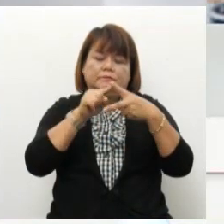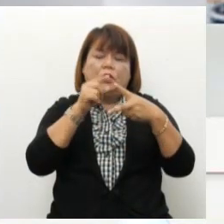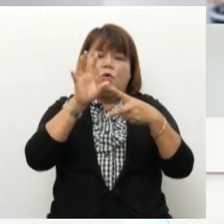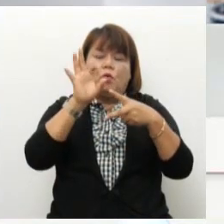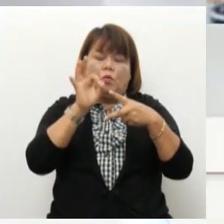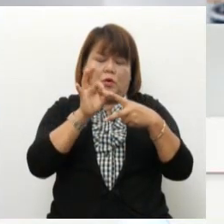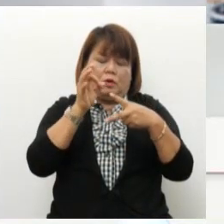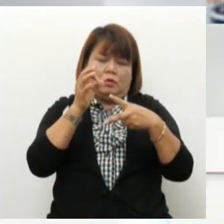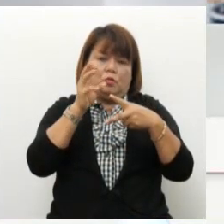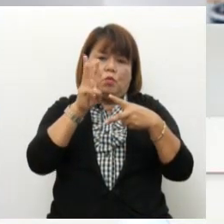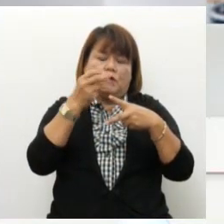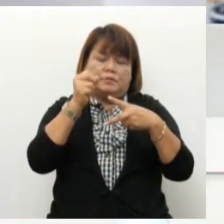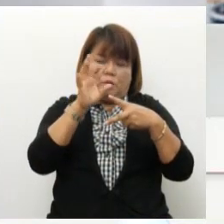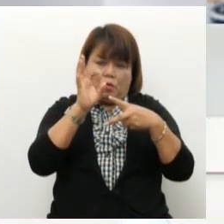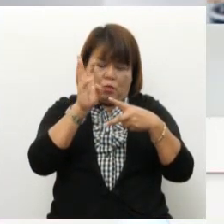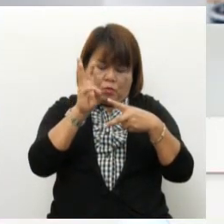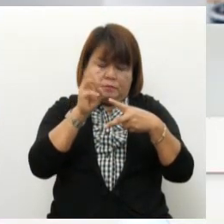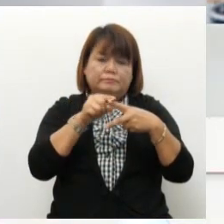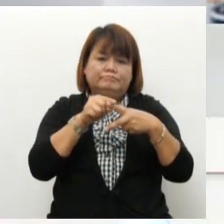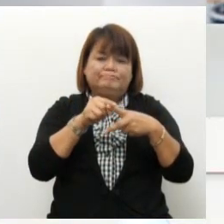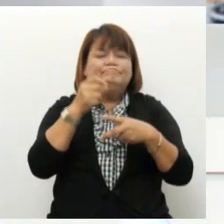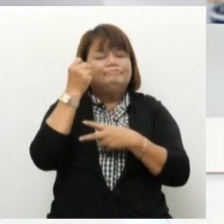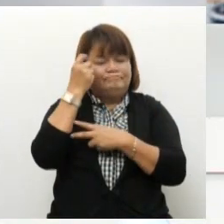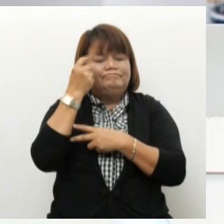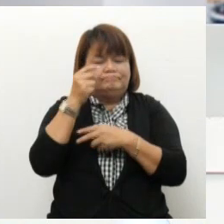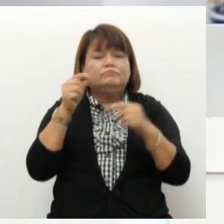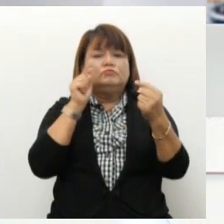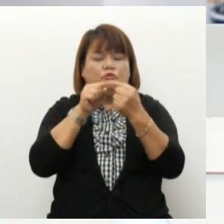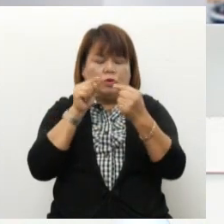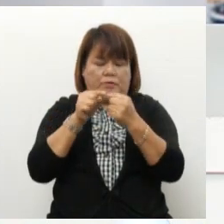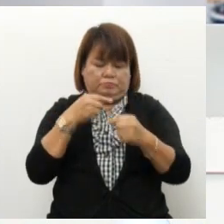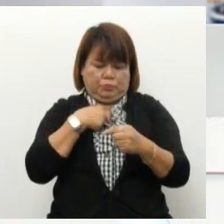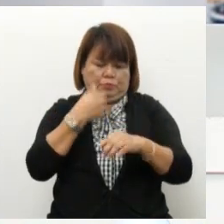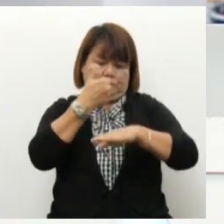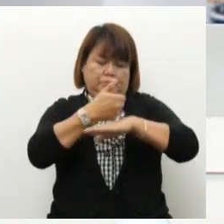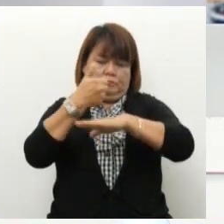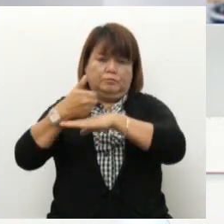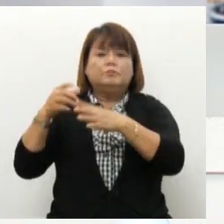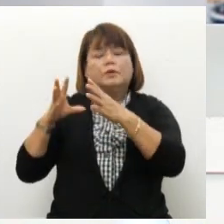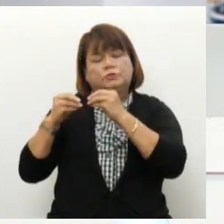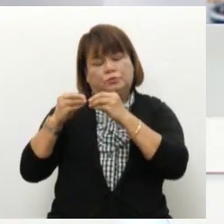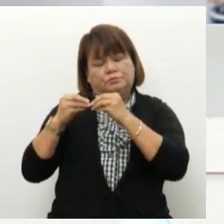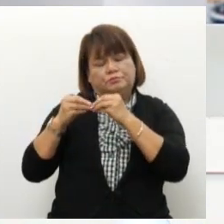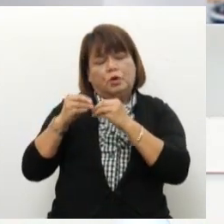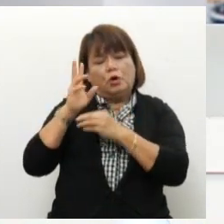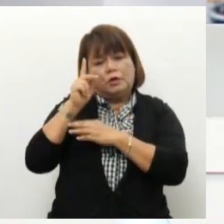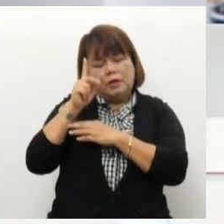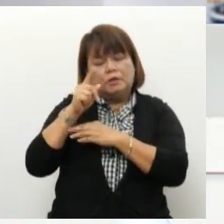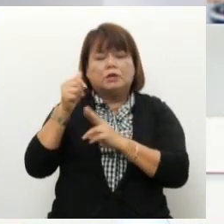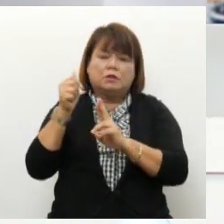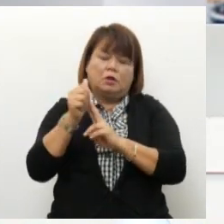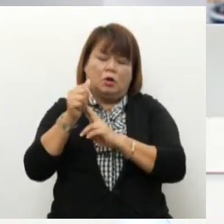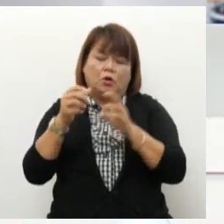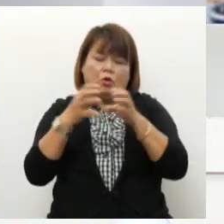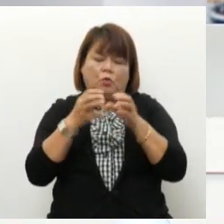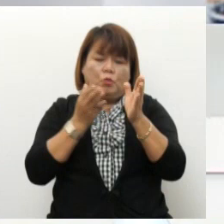อันนี้ก็สื่อสารทำความเข้าใจก็ซึ่งผมเองได้ประชุมพ่อเขตประชุมท่านรองประชุมพ่อกลุ่มบุคคลได้เข้า